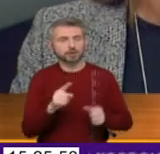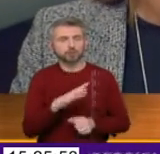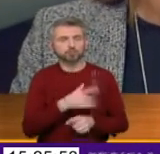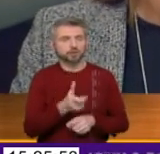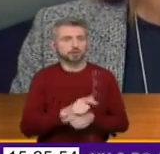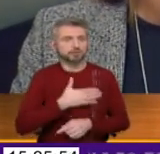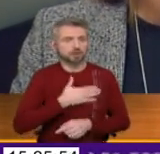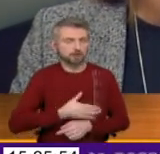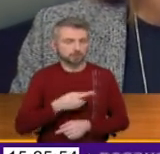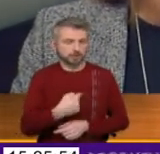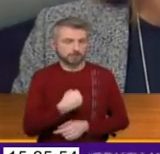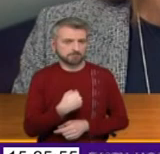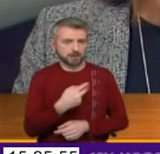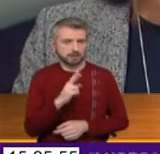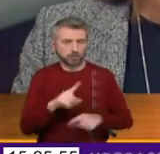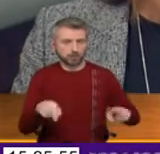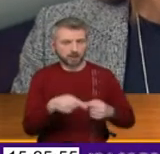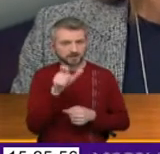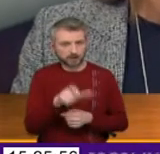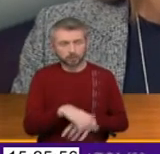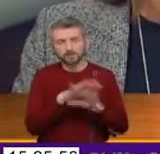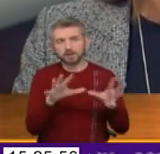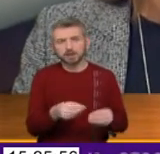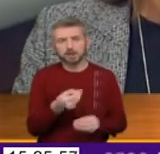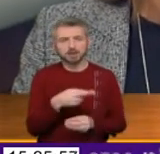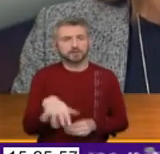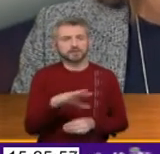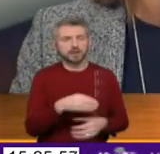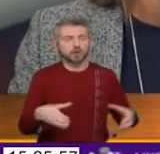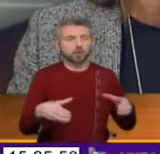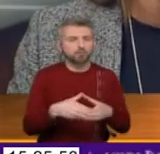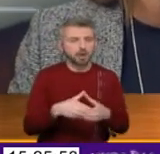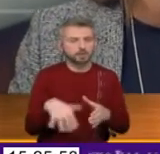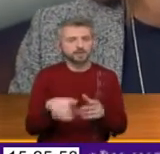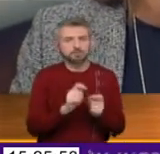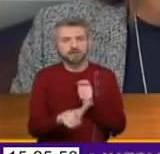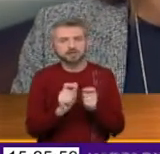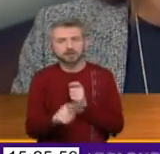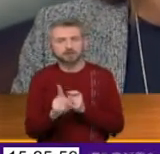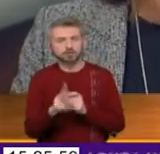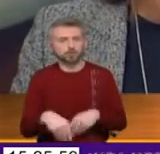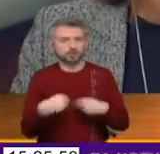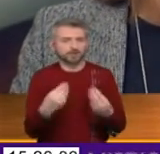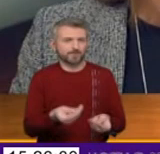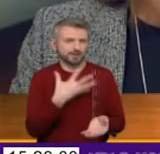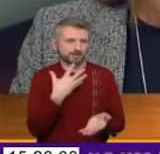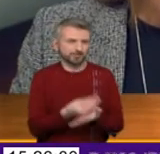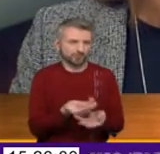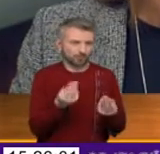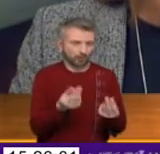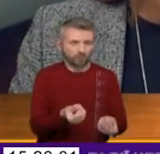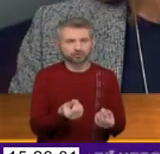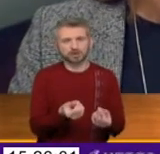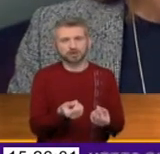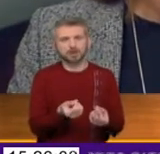дуже приємно для мене, як для організатора, і взагалі для всієї команди, і для всіх меценатів, які надавали лоти свої, які нас давали свої